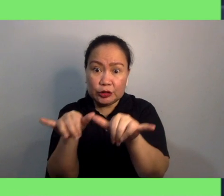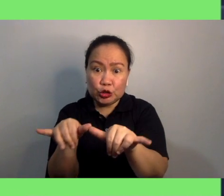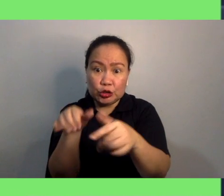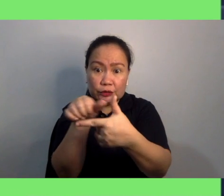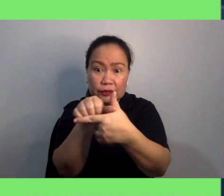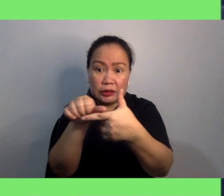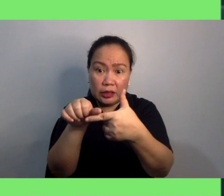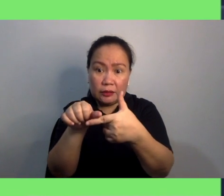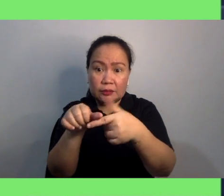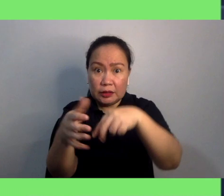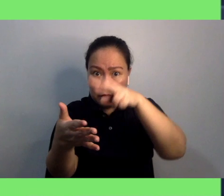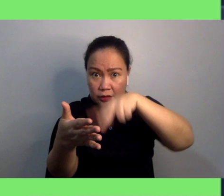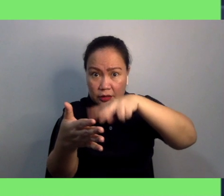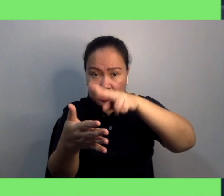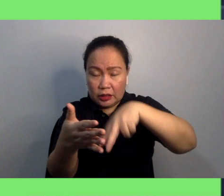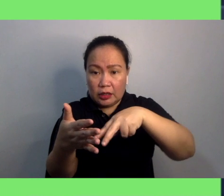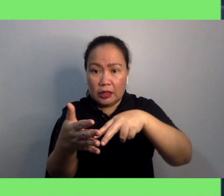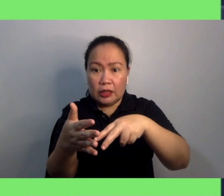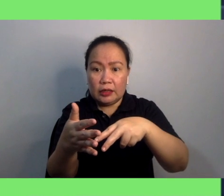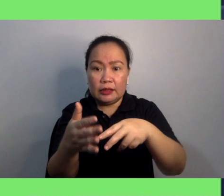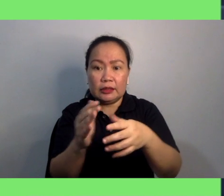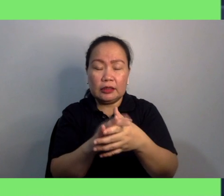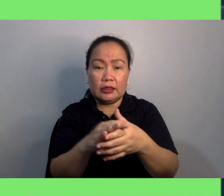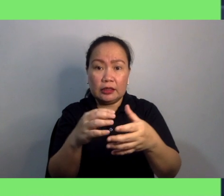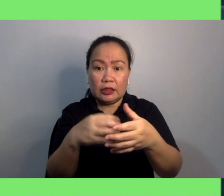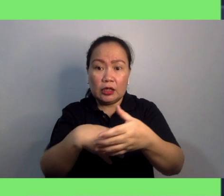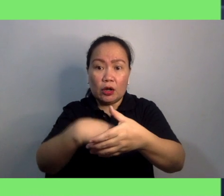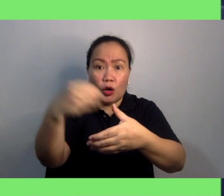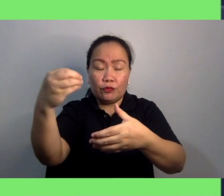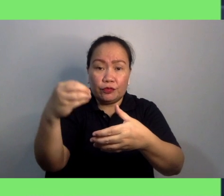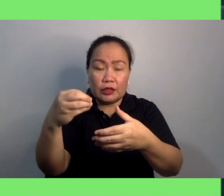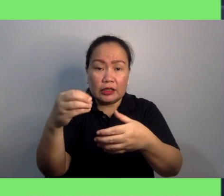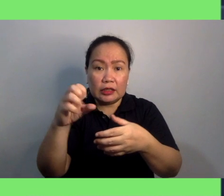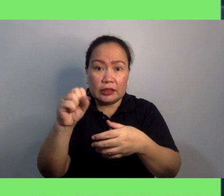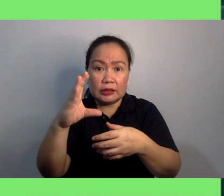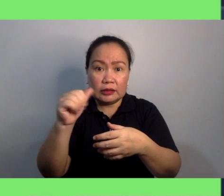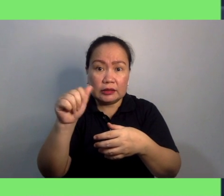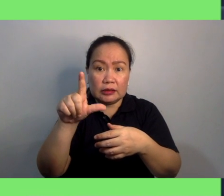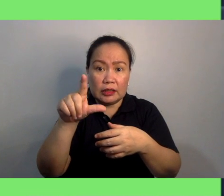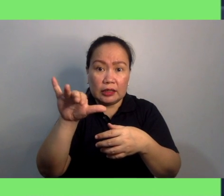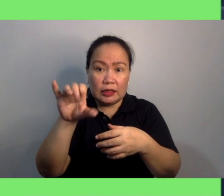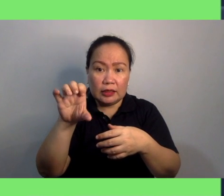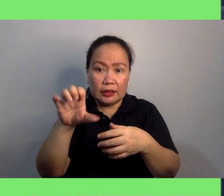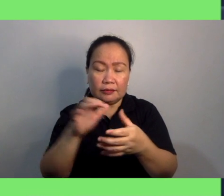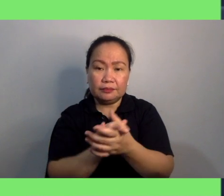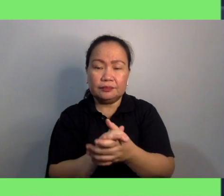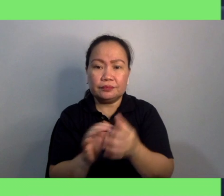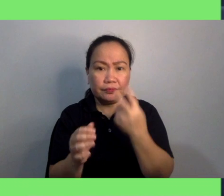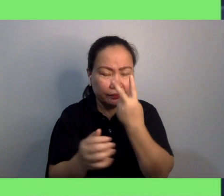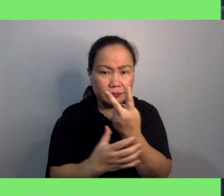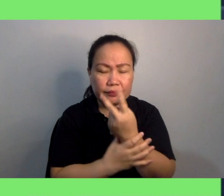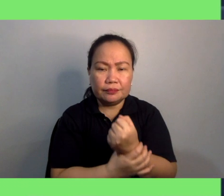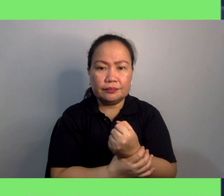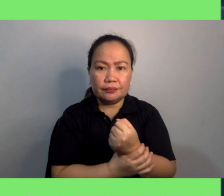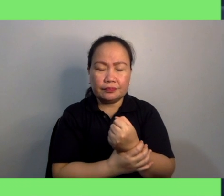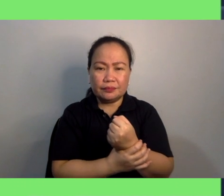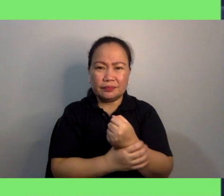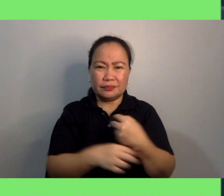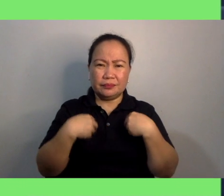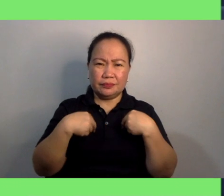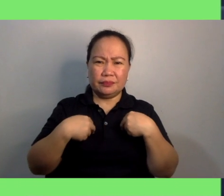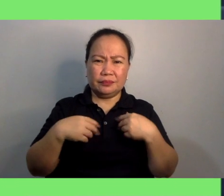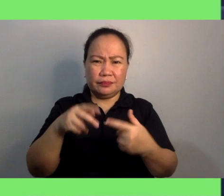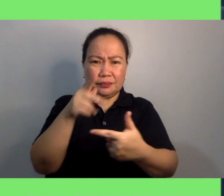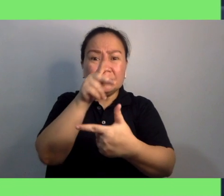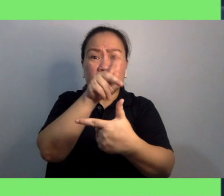tayong dalawang scale, the inner scale and the outer scale. So, yun po ang next natin. Ito siya. So, I have here